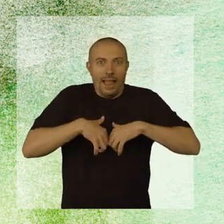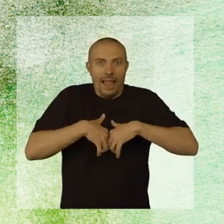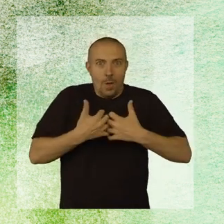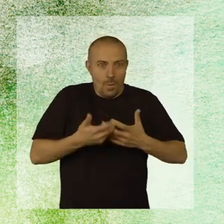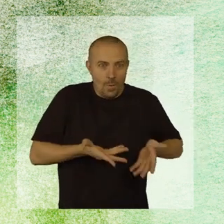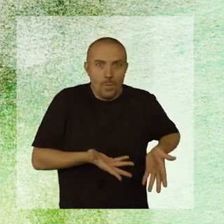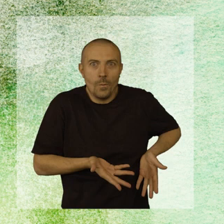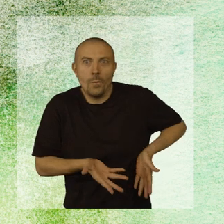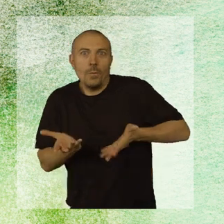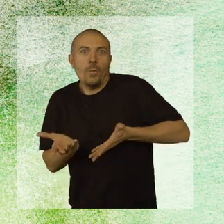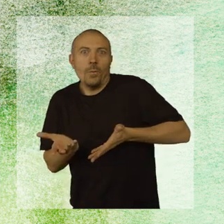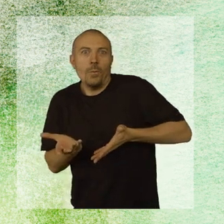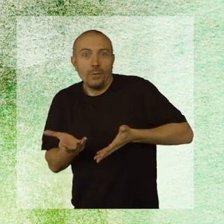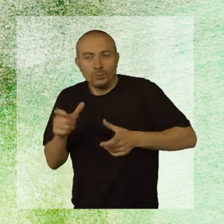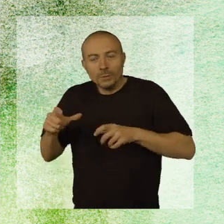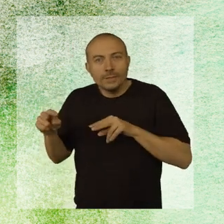ou